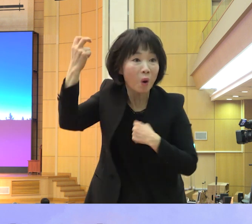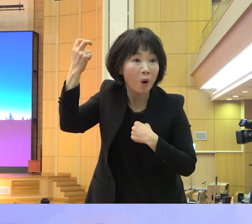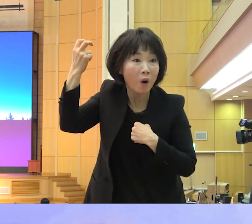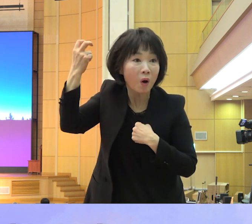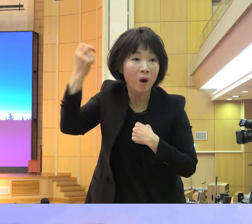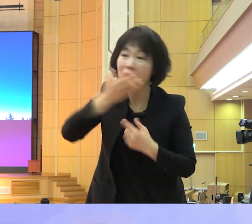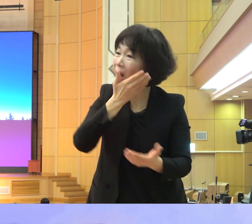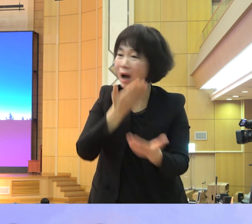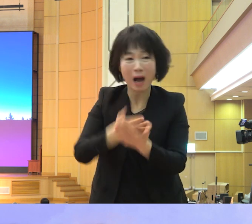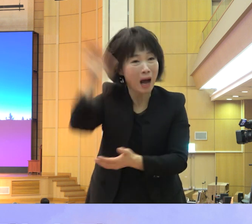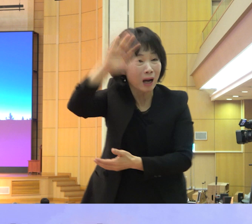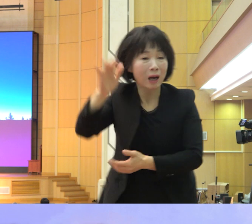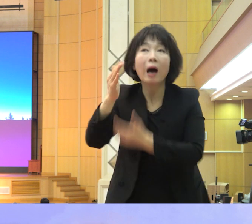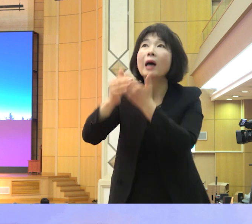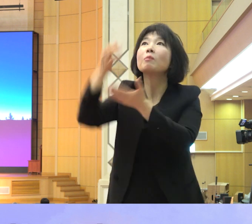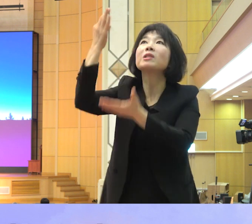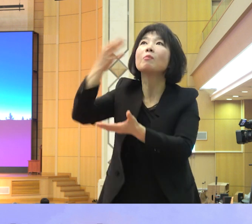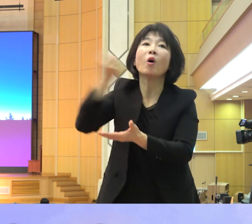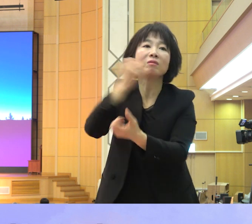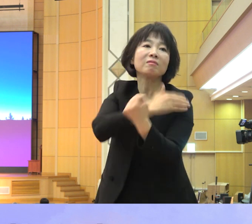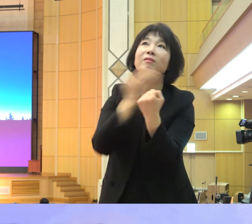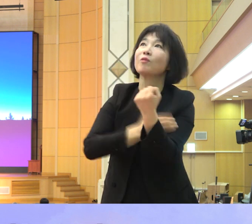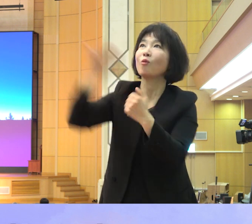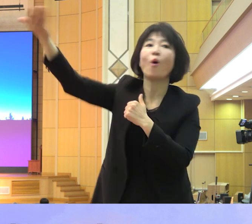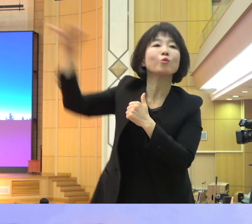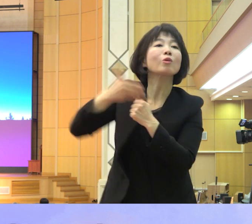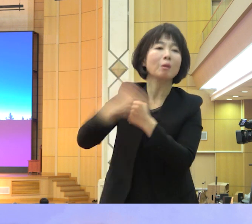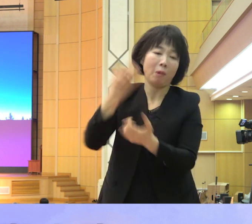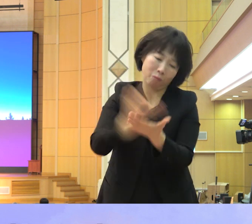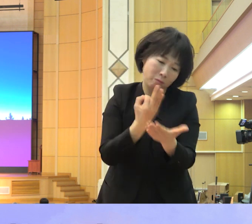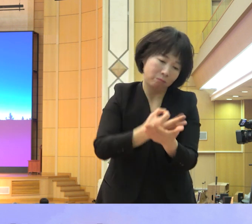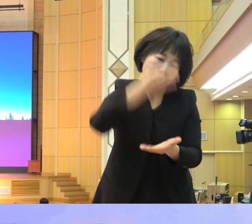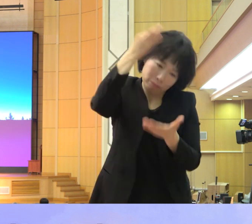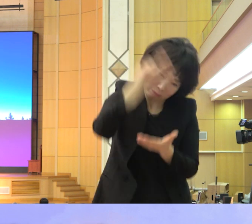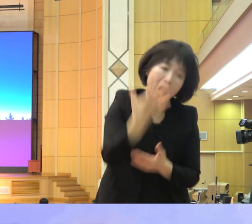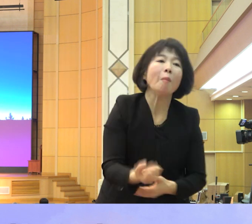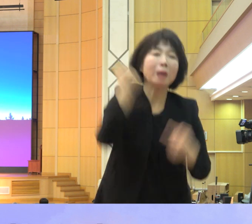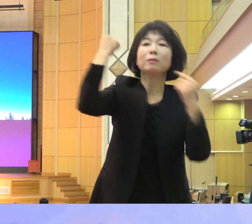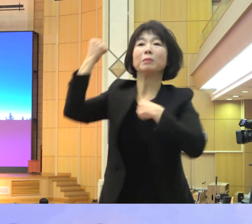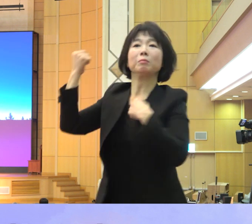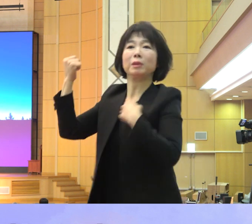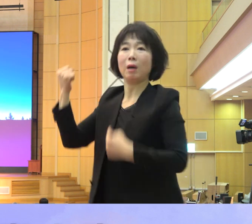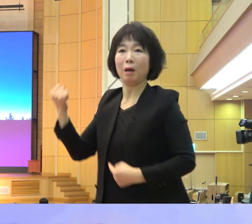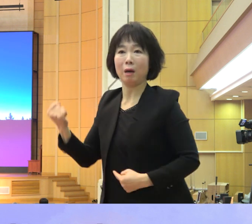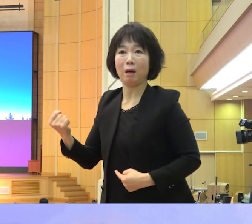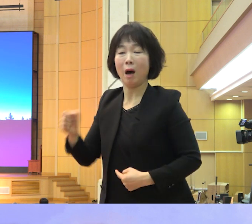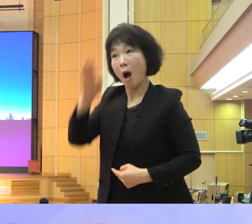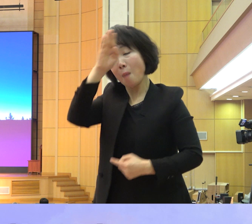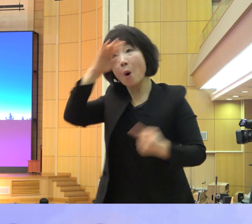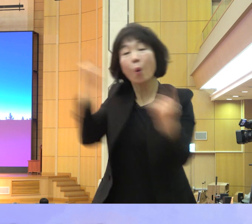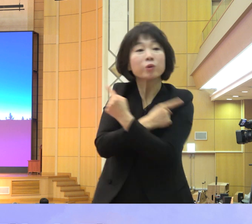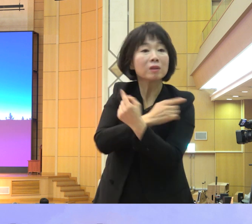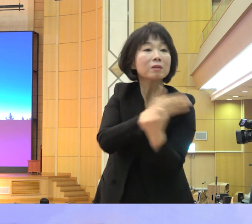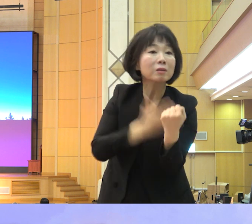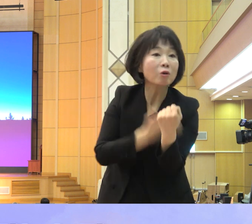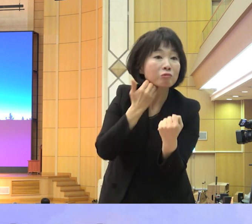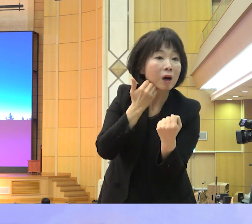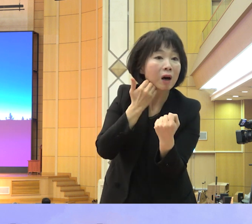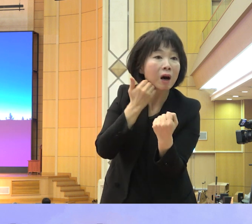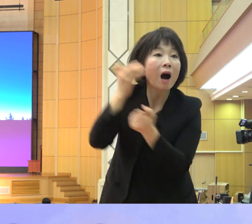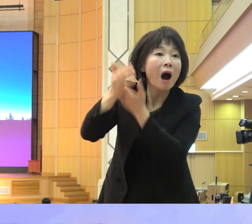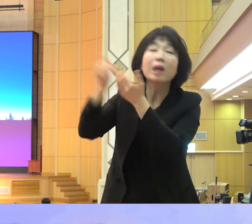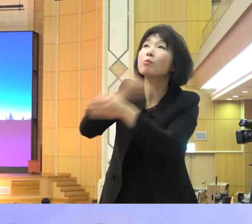하나님께 쓰임받을 수 있는 능력이 오든지, 병 고치는 능력이 오든지, 그리고 주님으로부터 능력이 와야